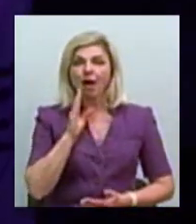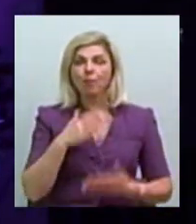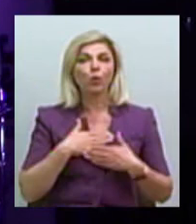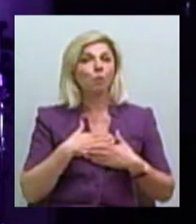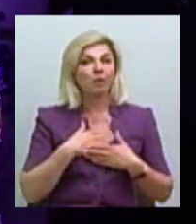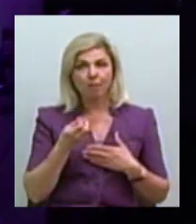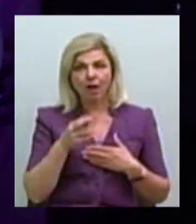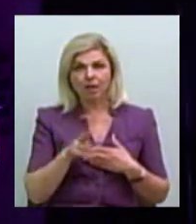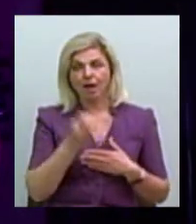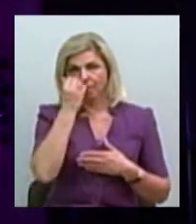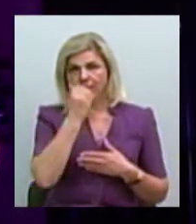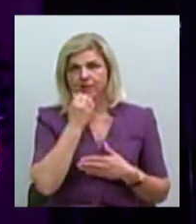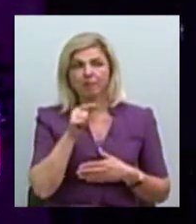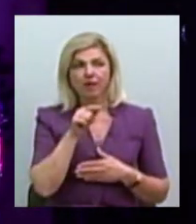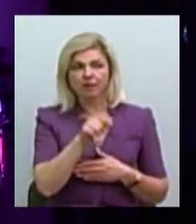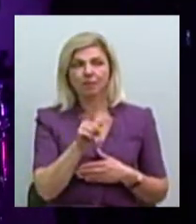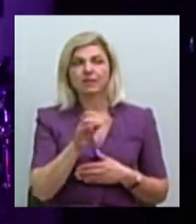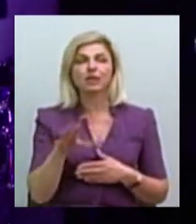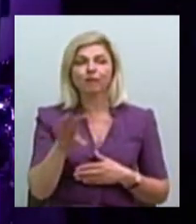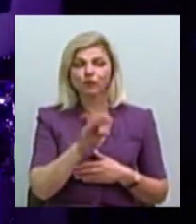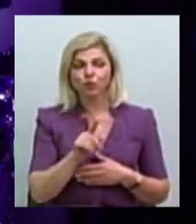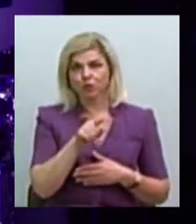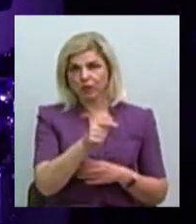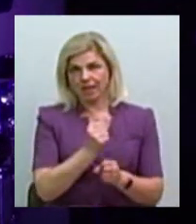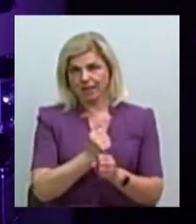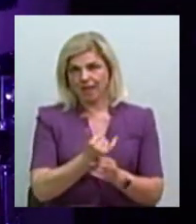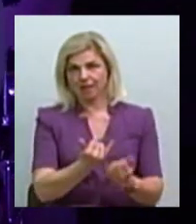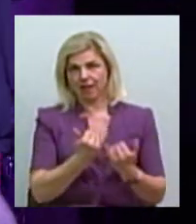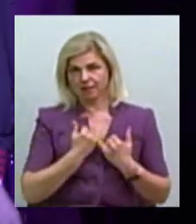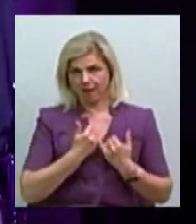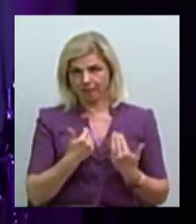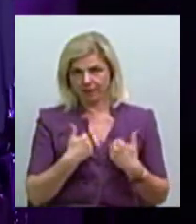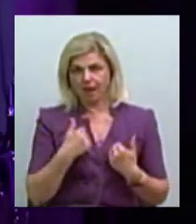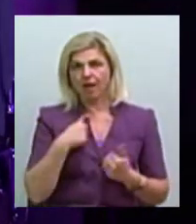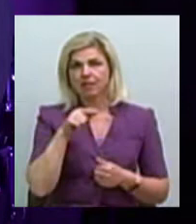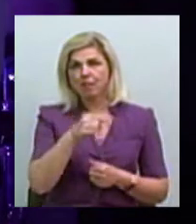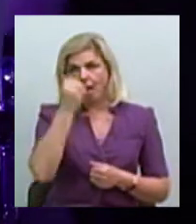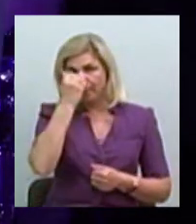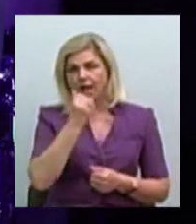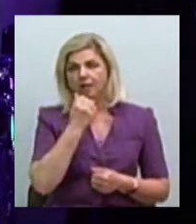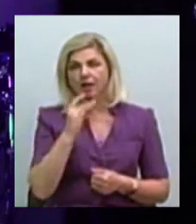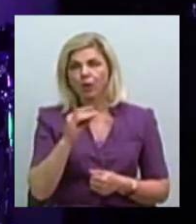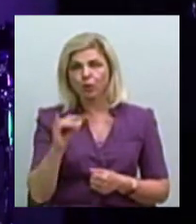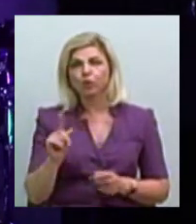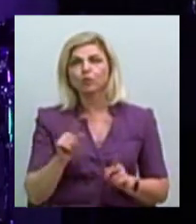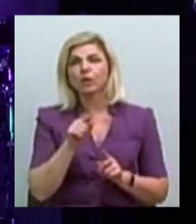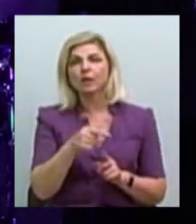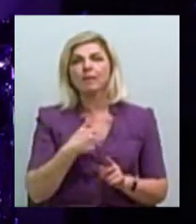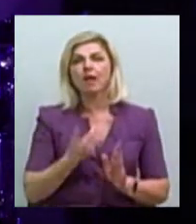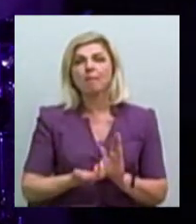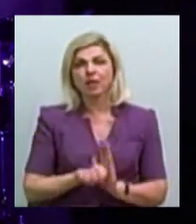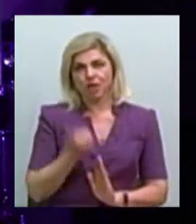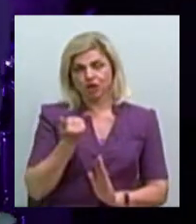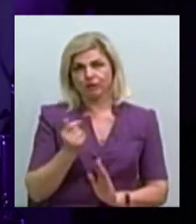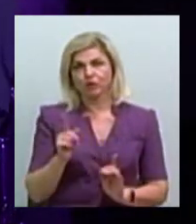за все, що ти робиш для мене всю життя, за те, що ти для мене зараз робиш. Я благодарю тебе взагалі за те, що ти мене підтримуєш, за те, що